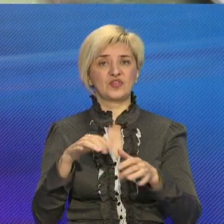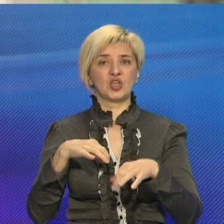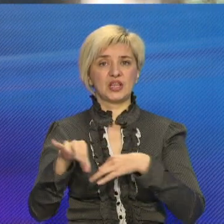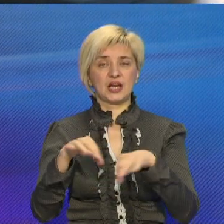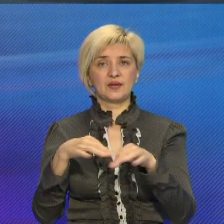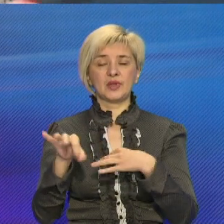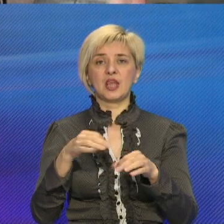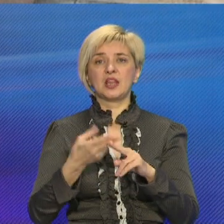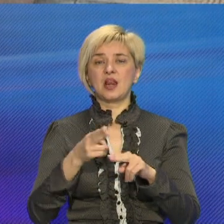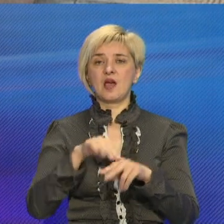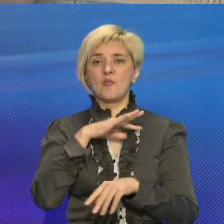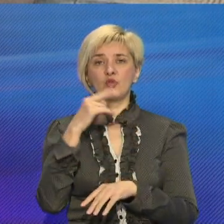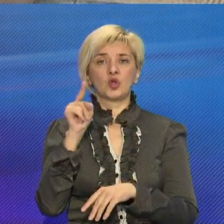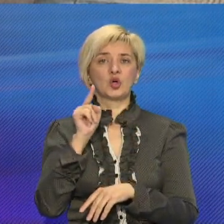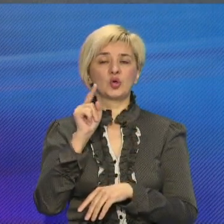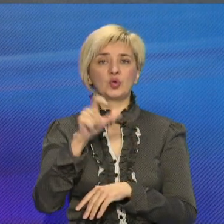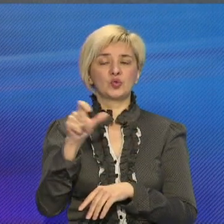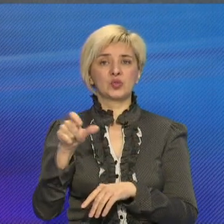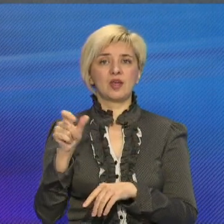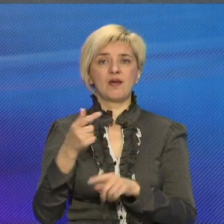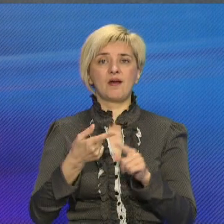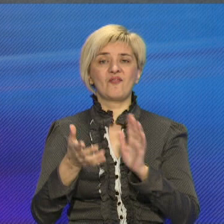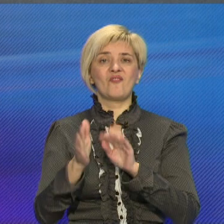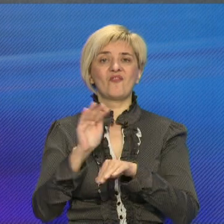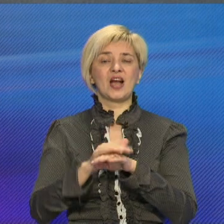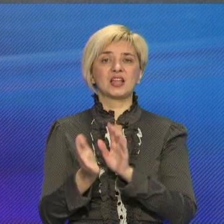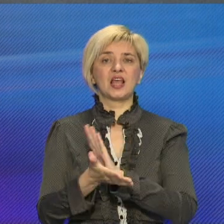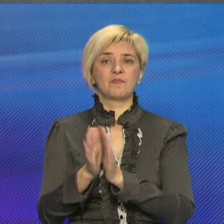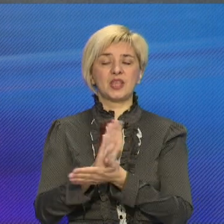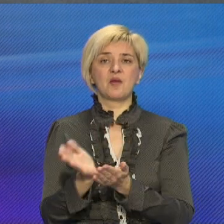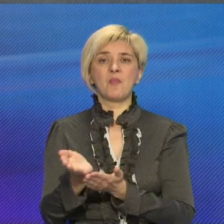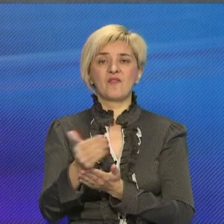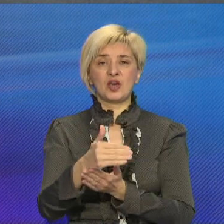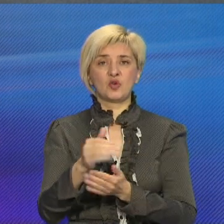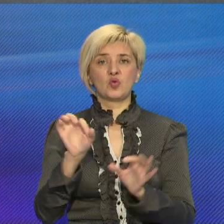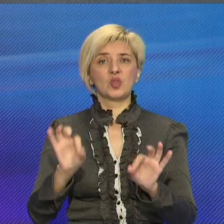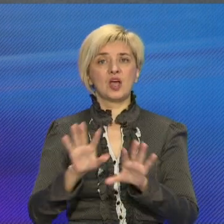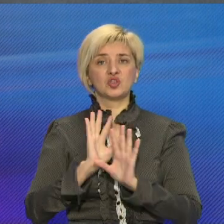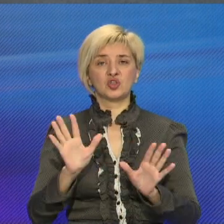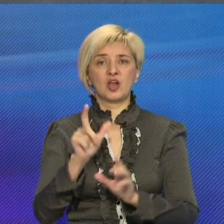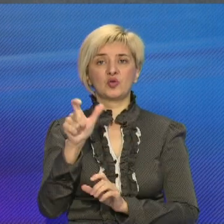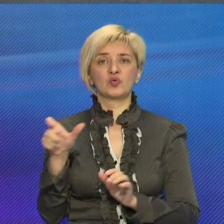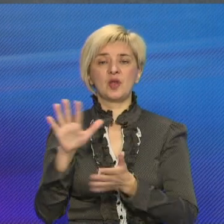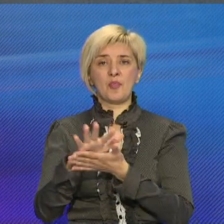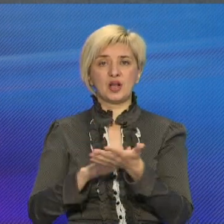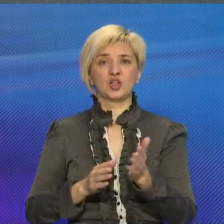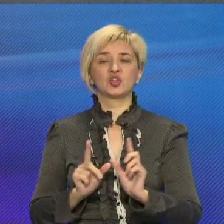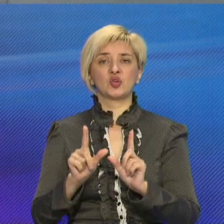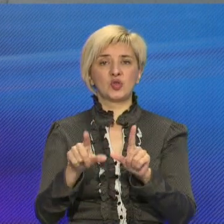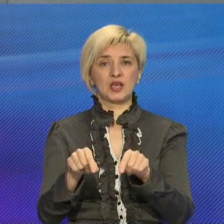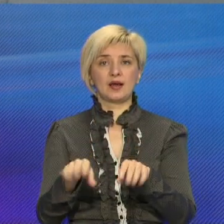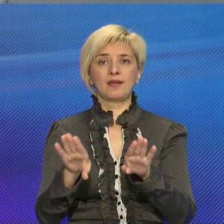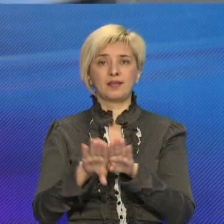факт адмены павароту дагэтуль нечаканасць. Як след, вадзіцелі працягваюць ехаць па левай паласе вуліцы Карла Маркса на